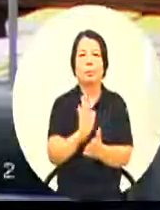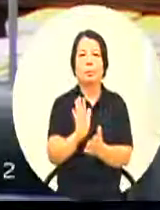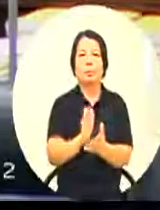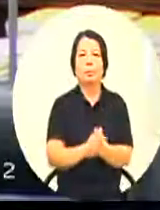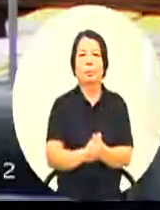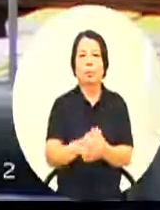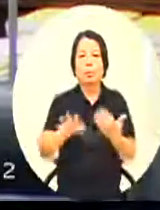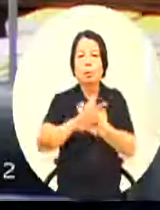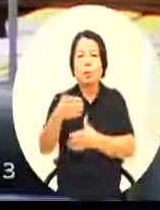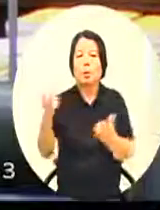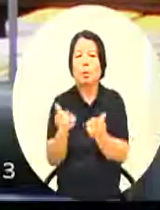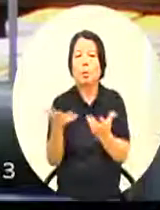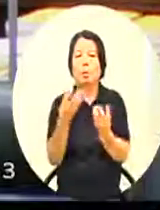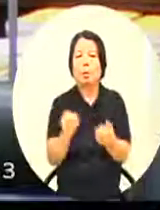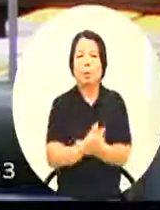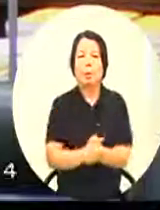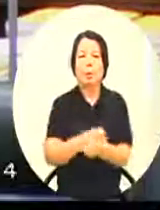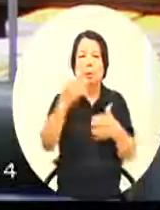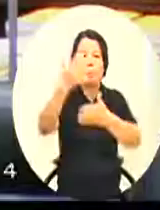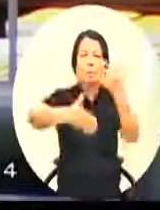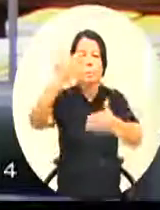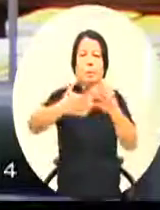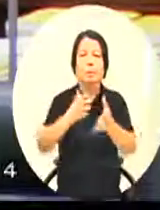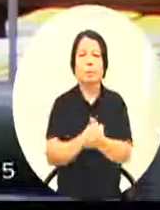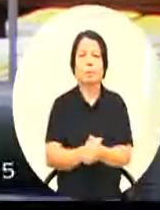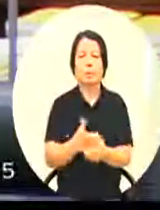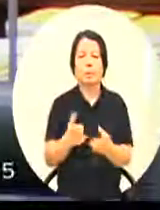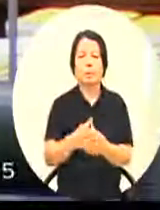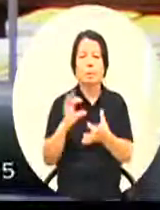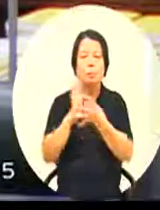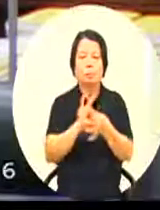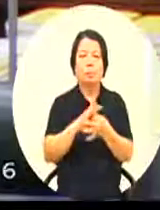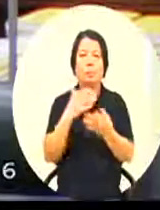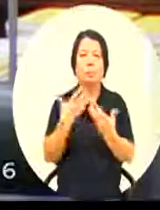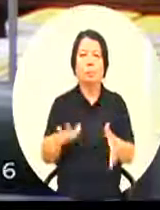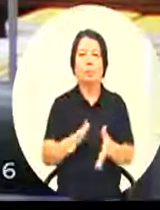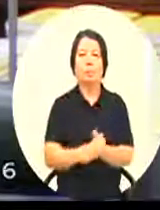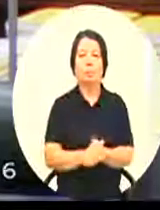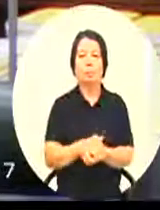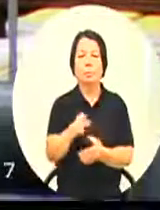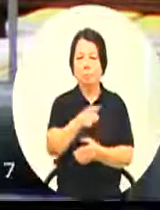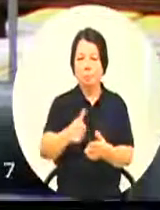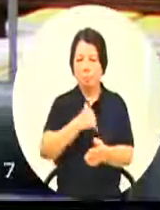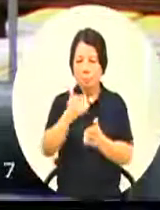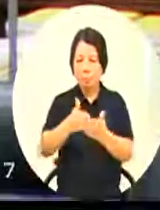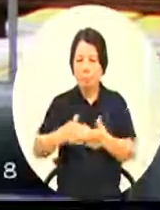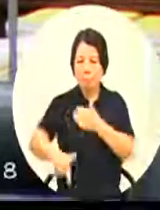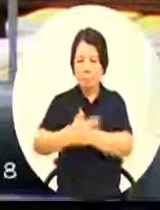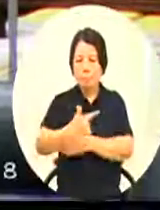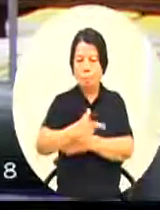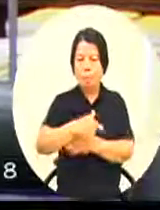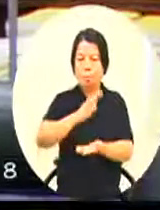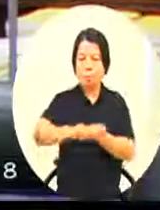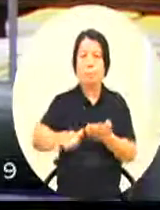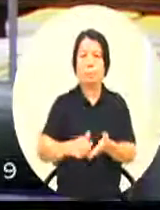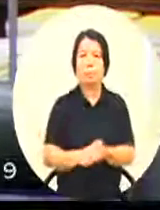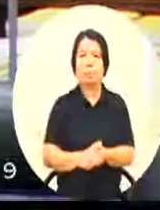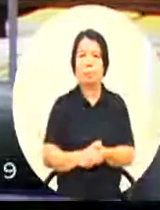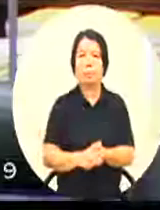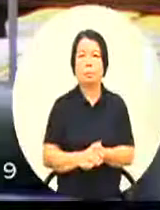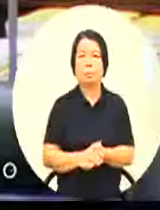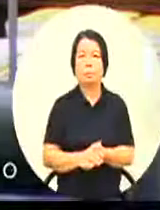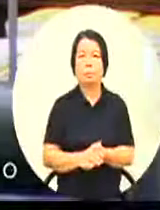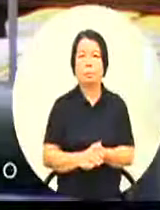别的可以问的吗？我们还有电影哎，我们还有相关你们所有的，对不对？所以你们真的要尽快啦，好，然后谢